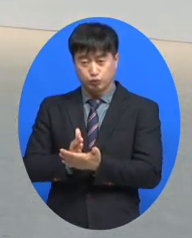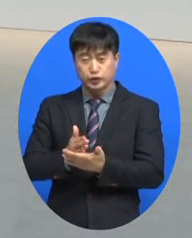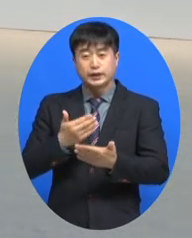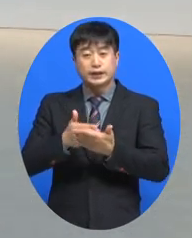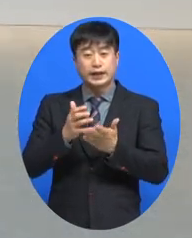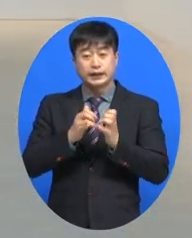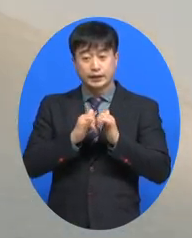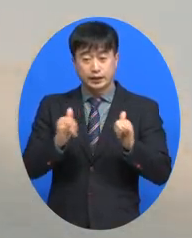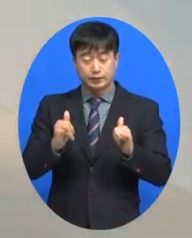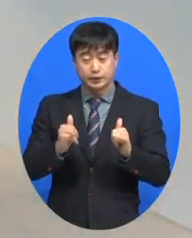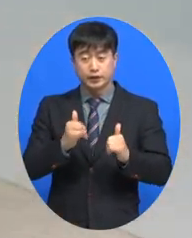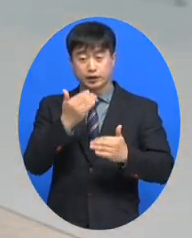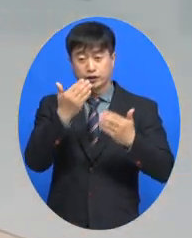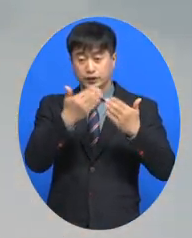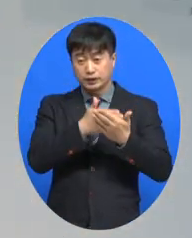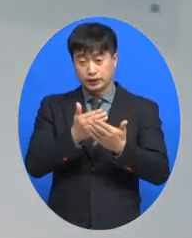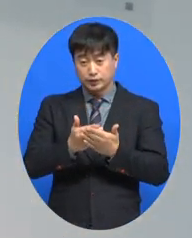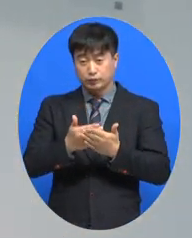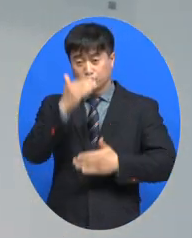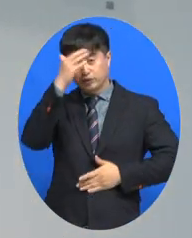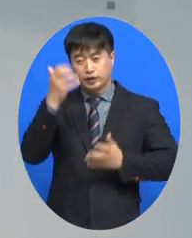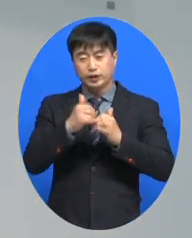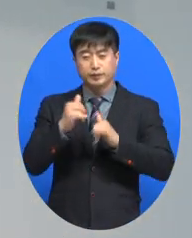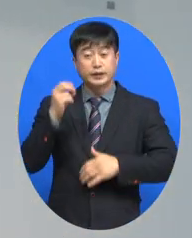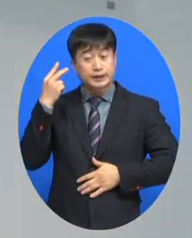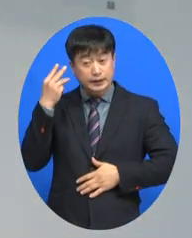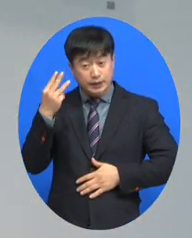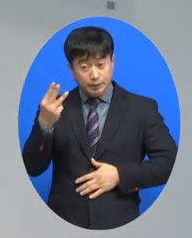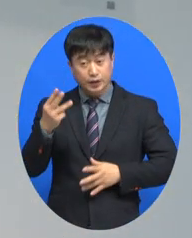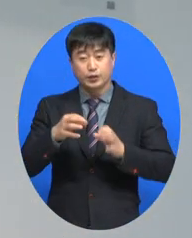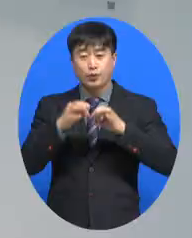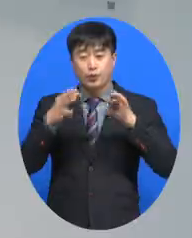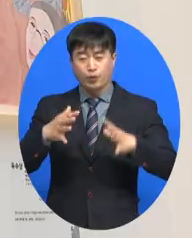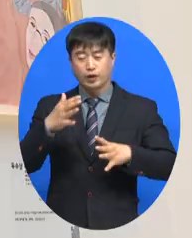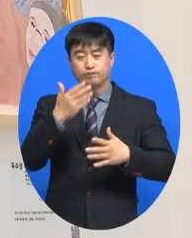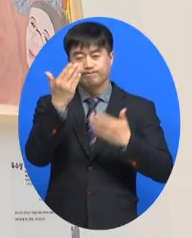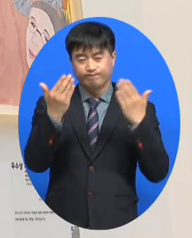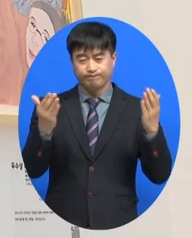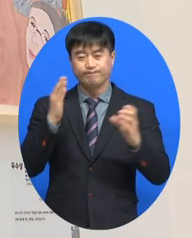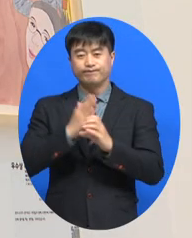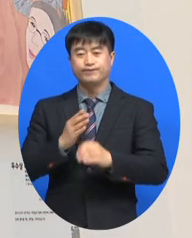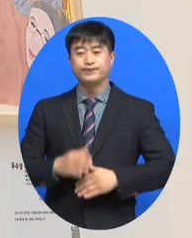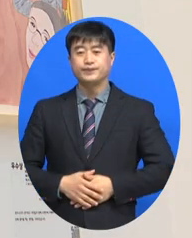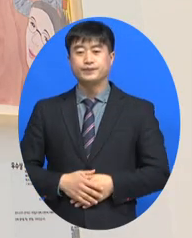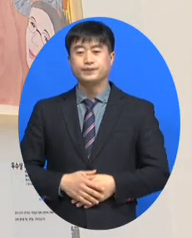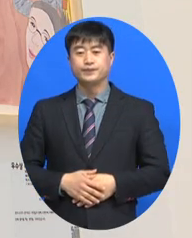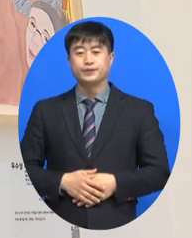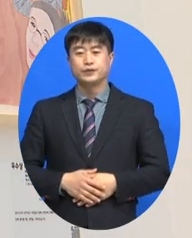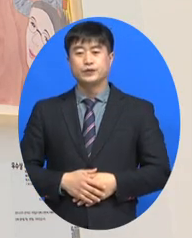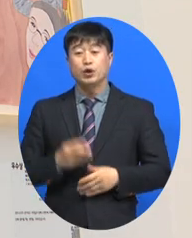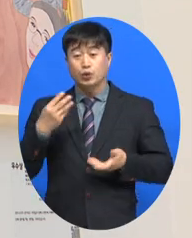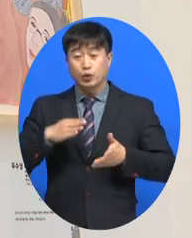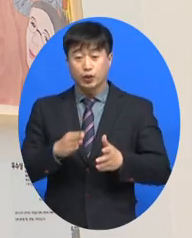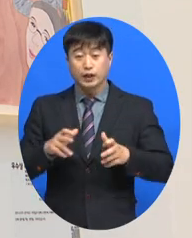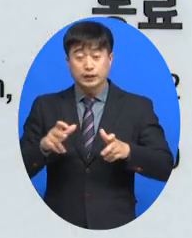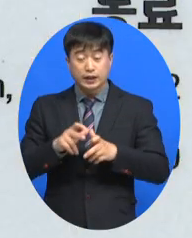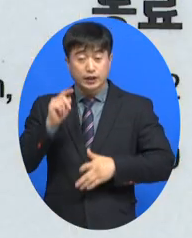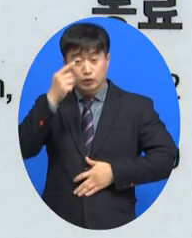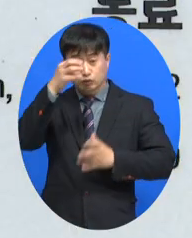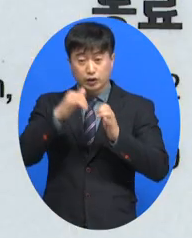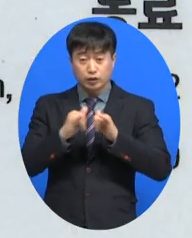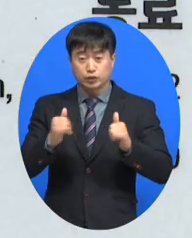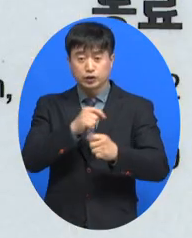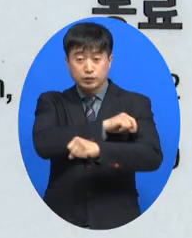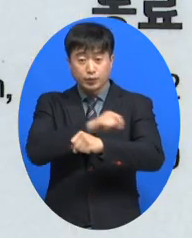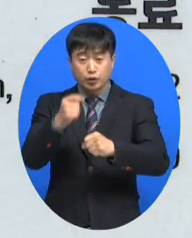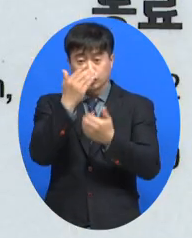가진 화가들의 작품이 관람객들을 만나러 3일간 전시장 나들이에 나섰습니다. 경기도가 장애